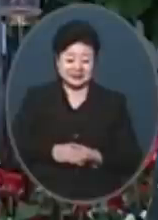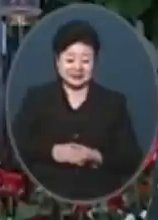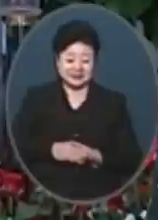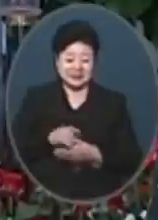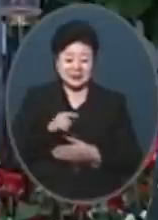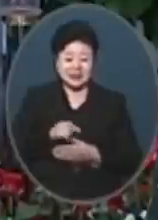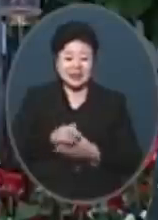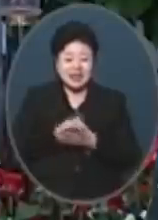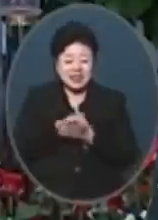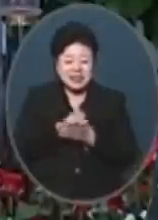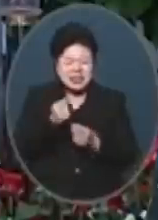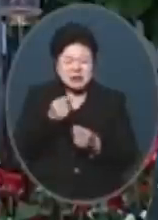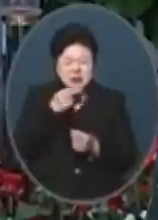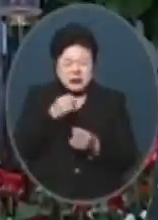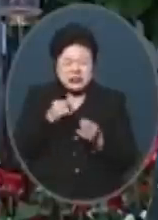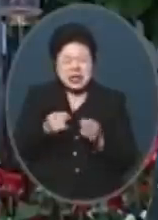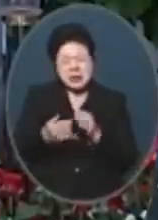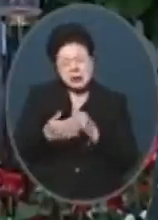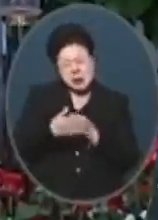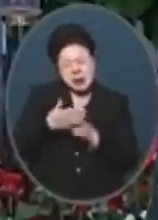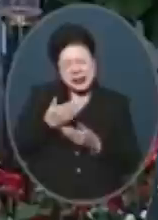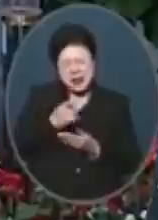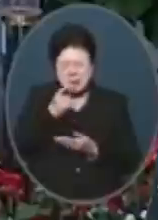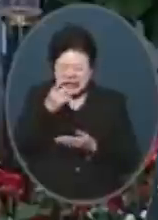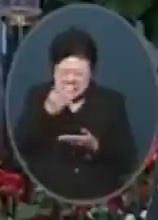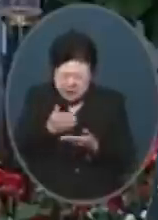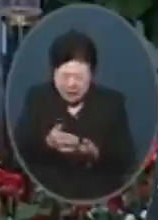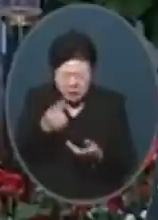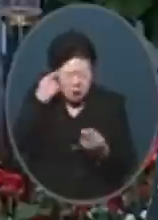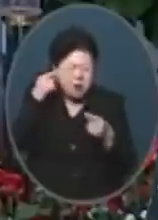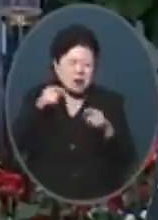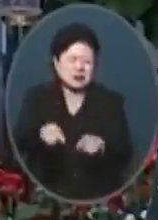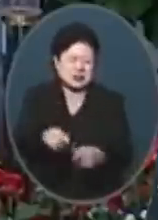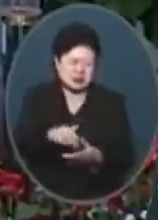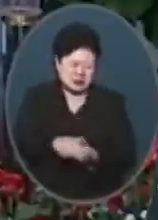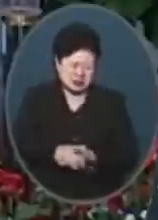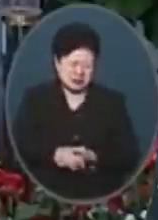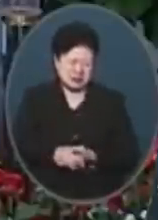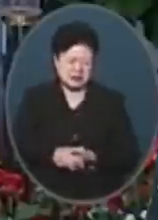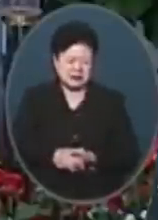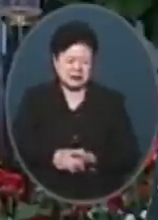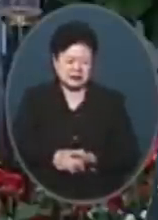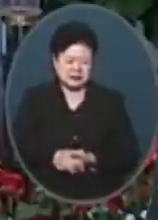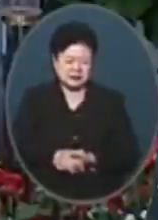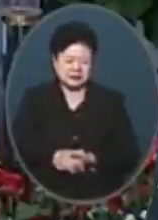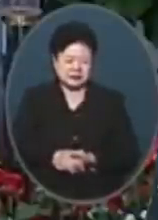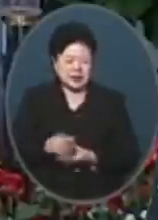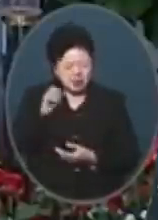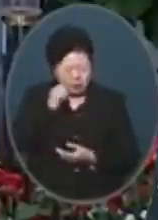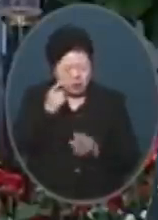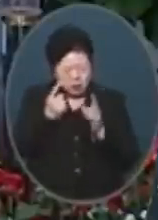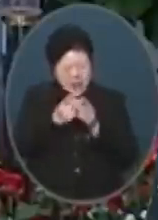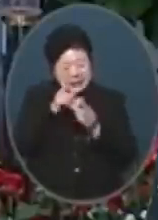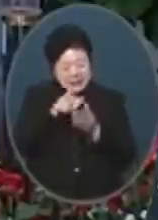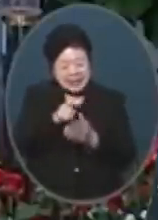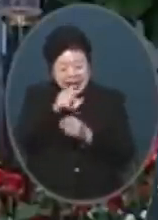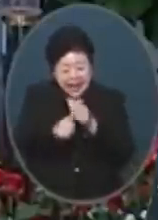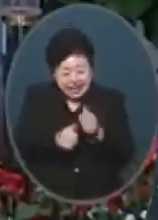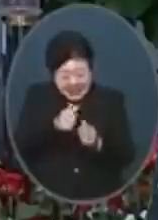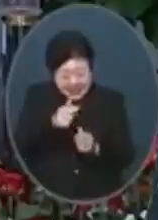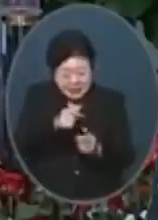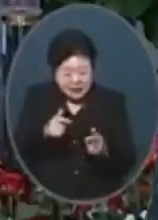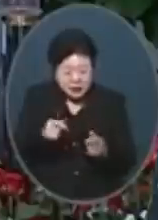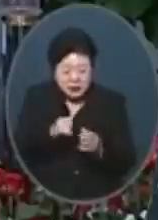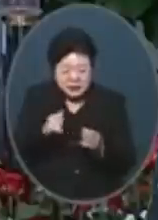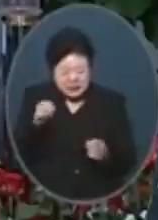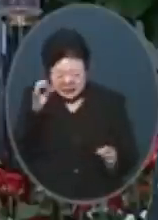아무 힘도 없는 사람을 찾아가 도와달라고 하는 것은 어리석은 일입니다. 그런데 어려움을 만났을 때 하나님이 아니라